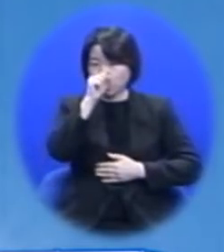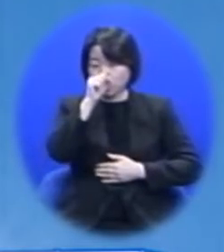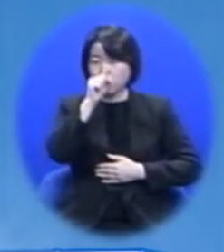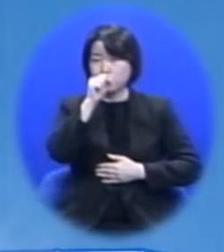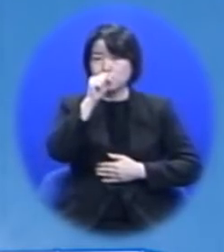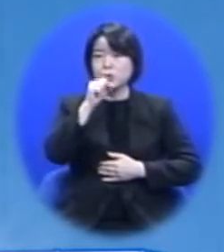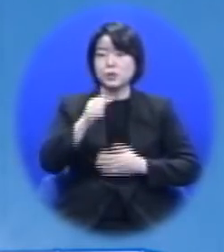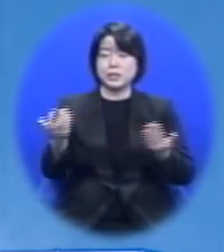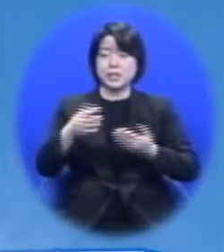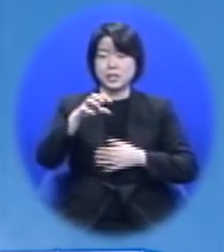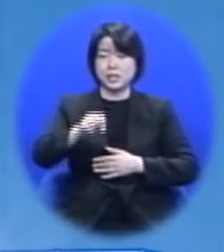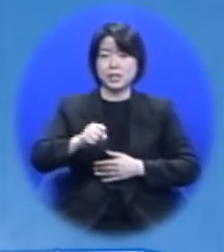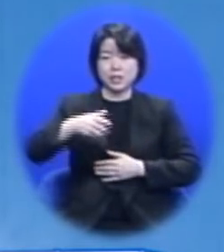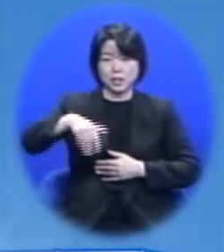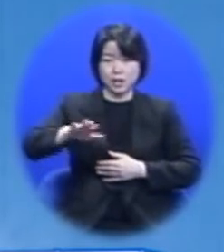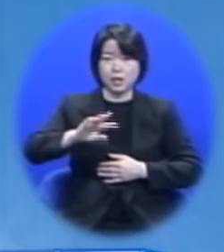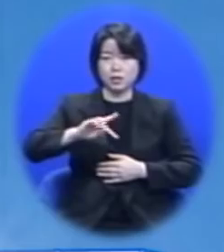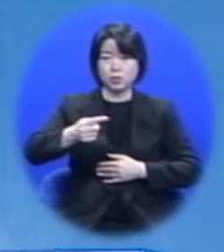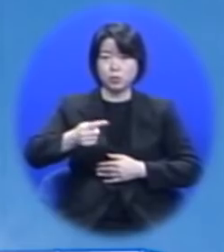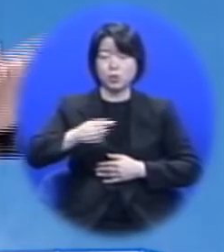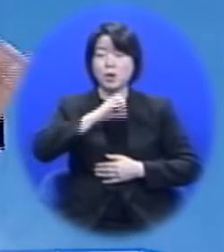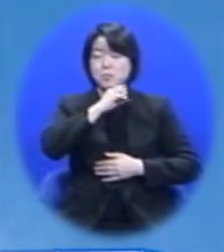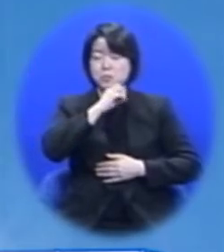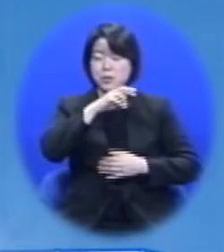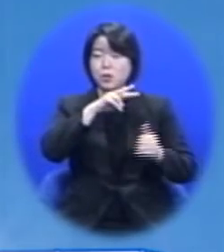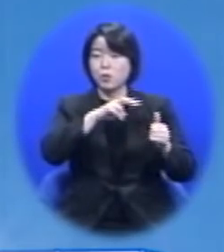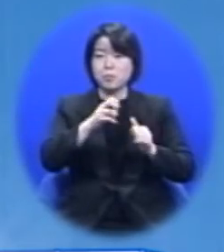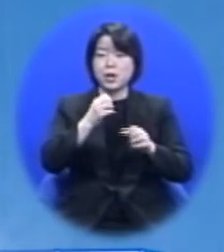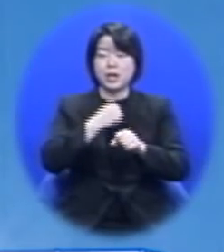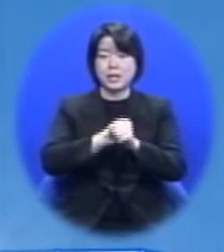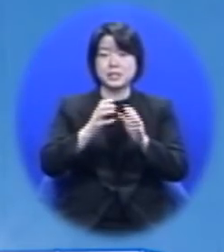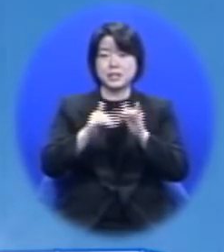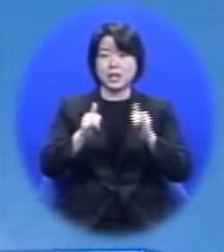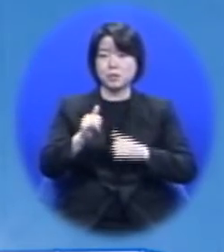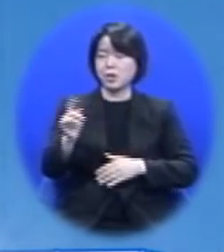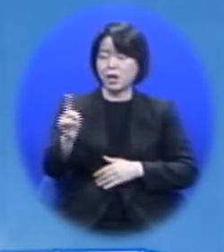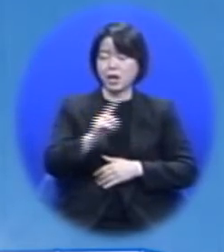불평하고 원망하는 사람 결국 아무것도 못해요.